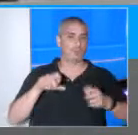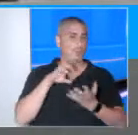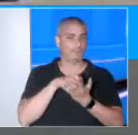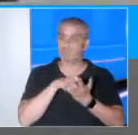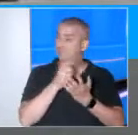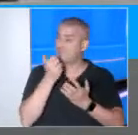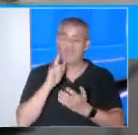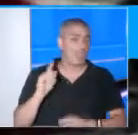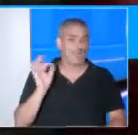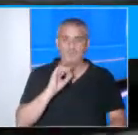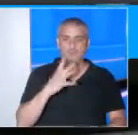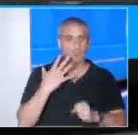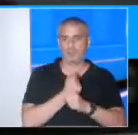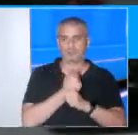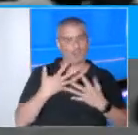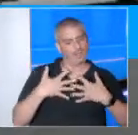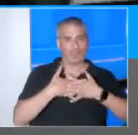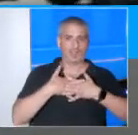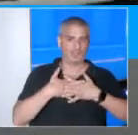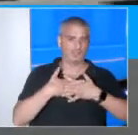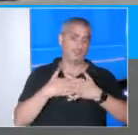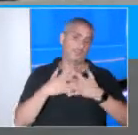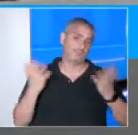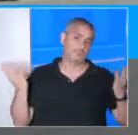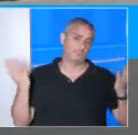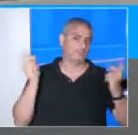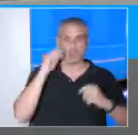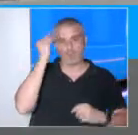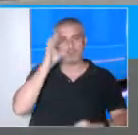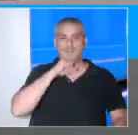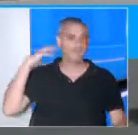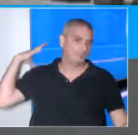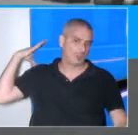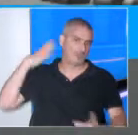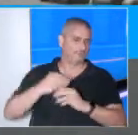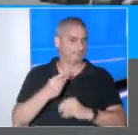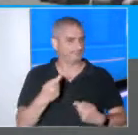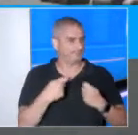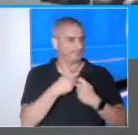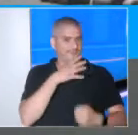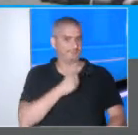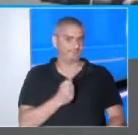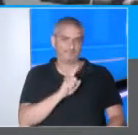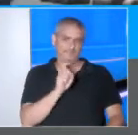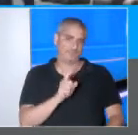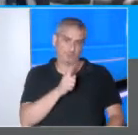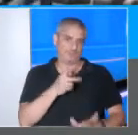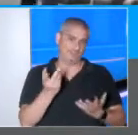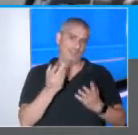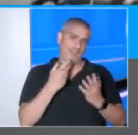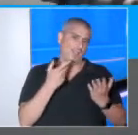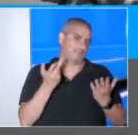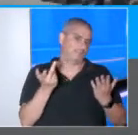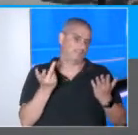אף פעם לא הצליח לאחד אותה, ומדהים איך אנשים לא לומדים מההיסטוריה. אז לגבי הטליבן, לפחות אולי זה האור בקצה